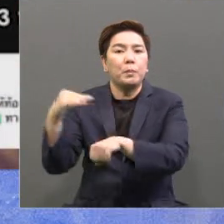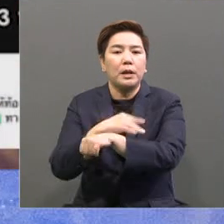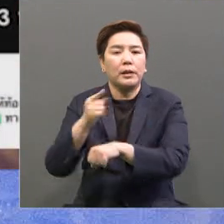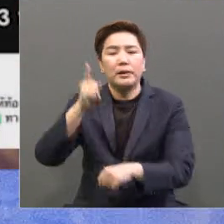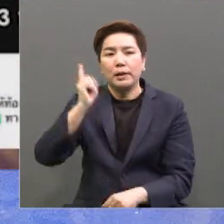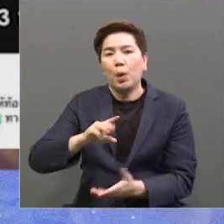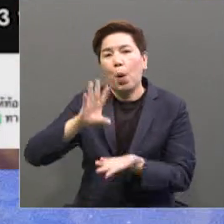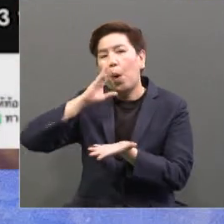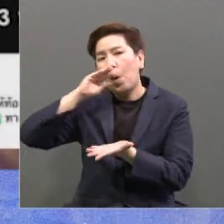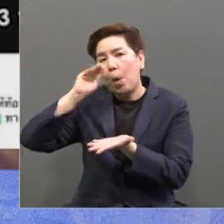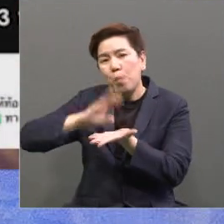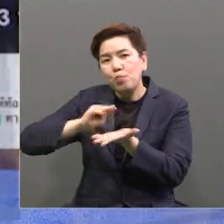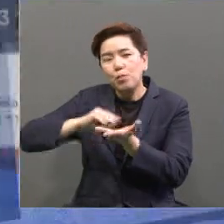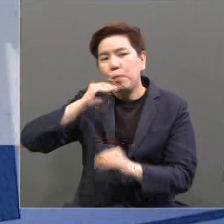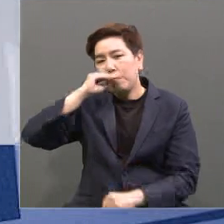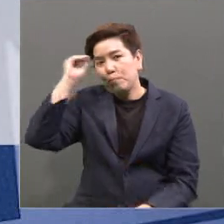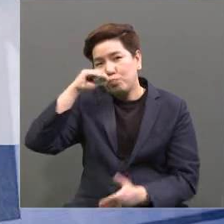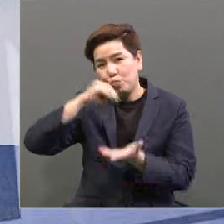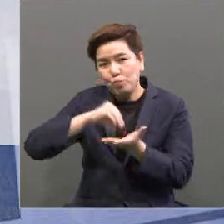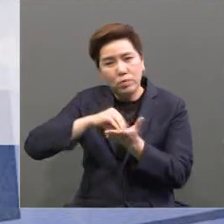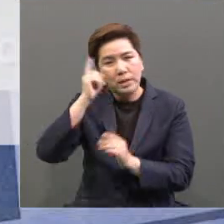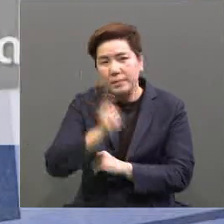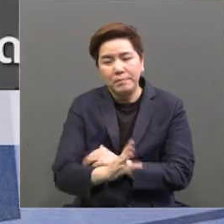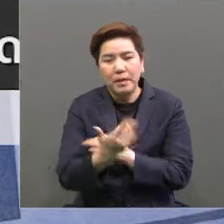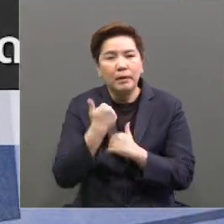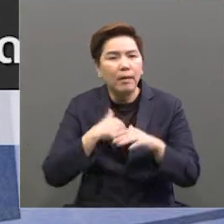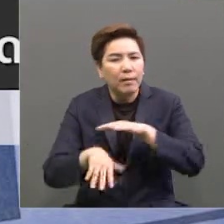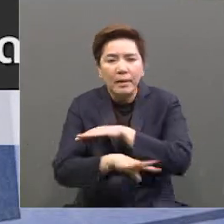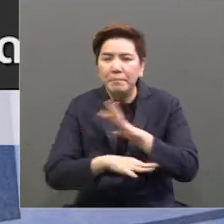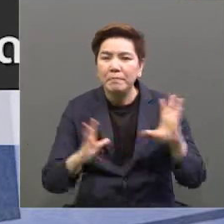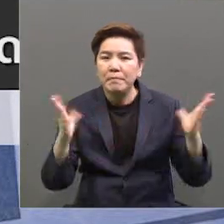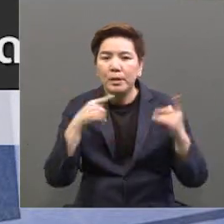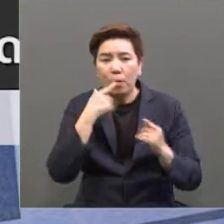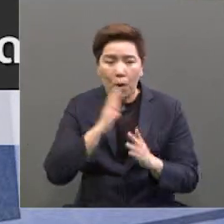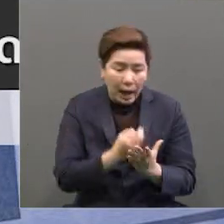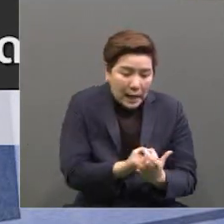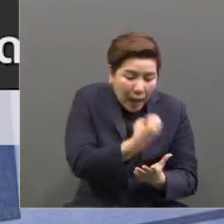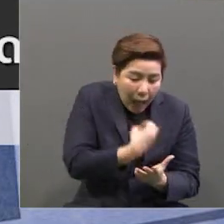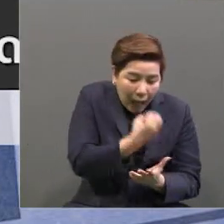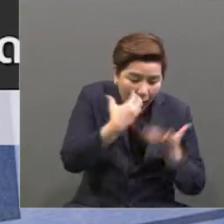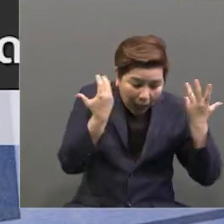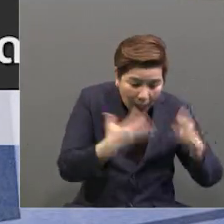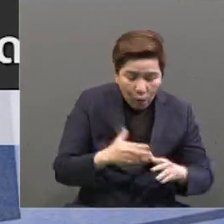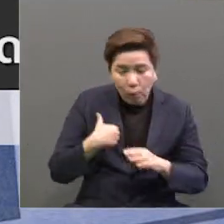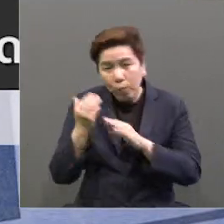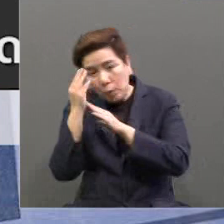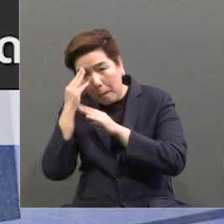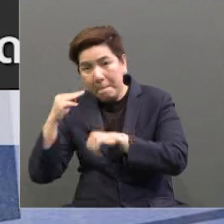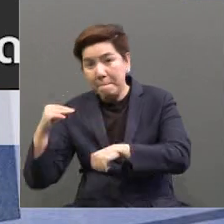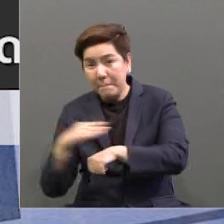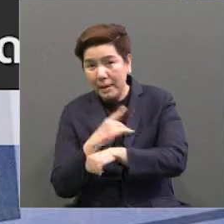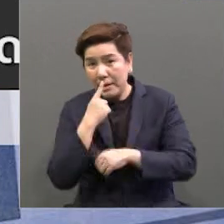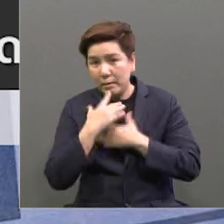เป็นข้อมูลมั่วนิ่มค่ะยังไม่มีหลักฐานที่ยืนยันแน่ชัดว่าการกินแล้วนอนเสี่ยงเกิดเป็นมะเร็ง